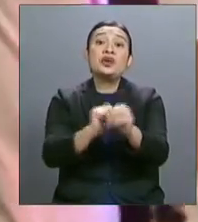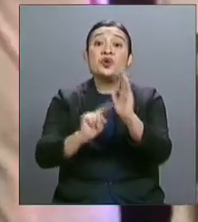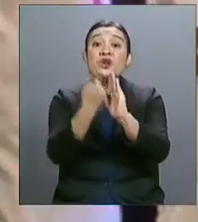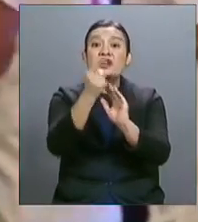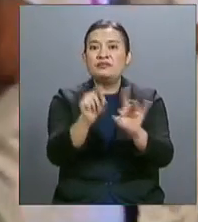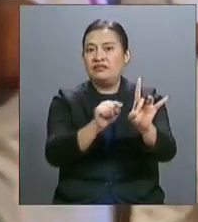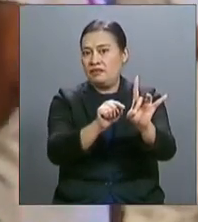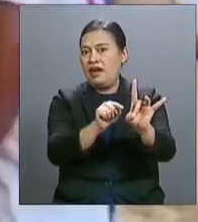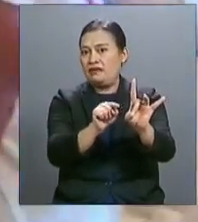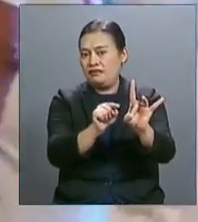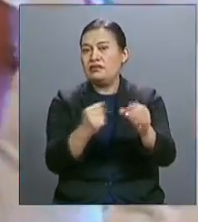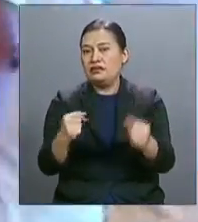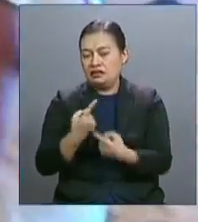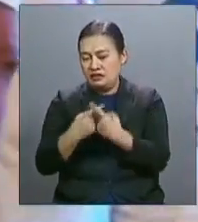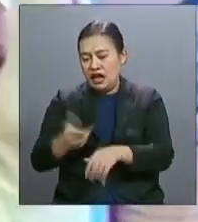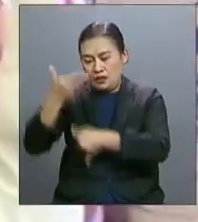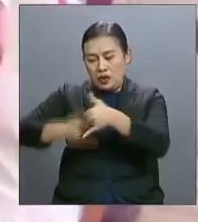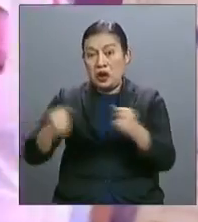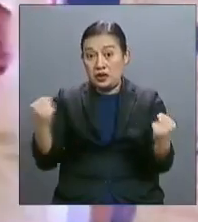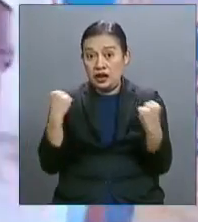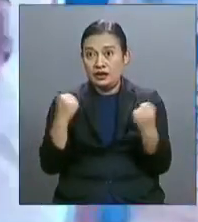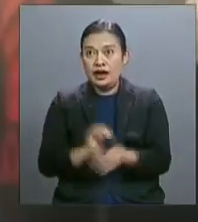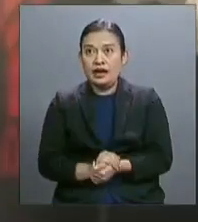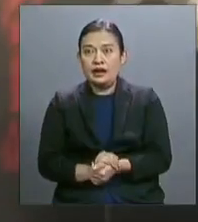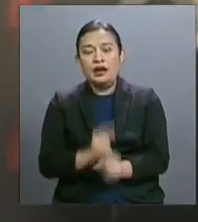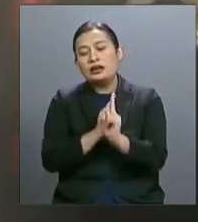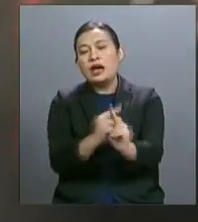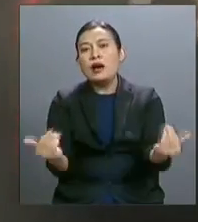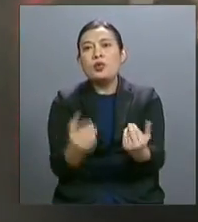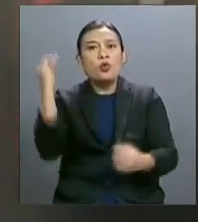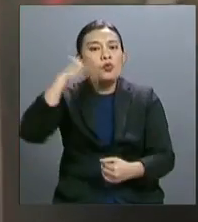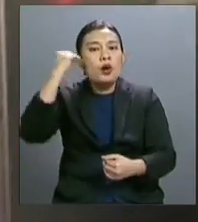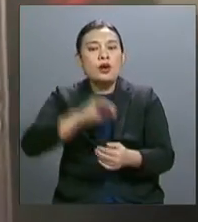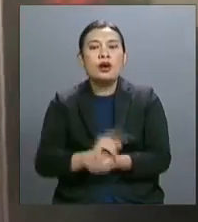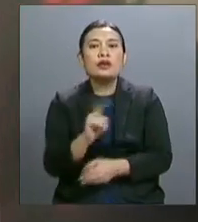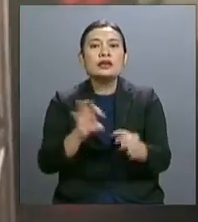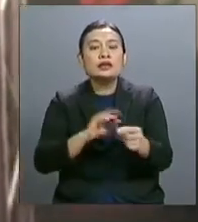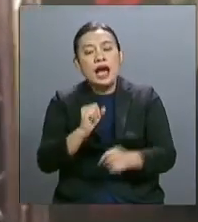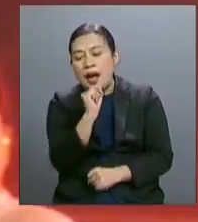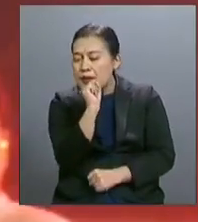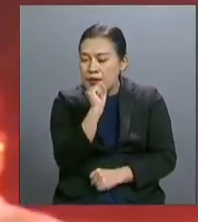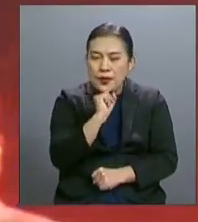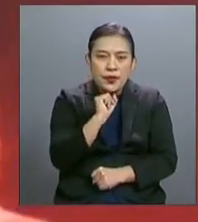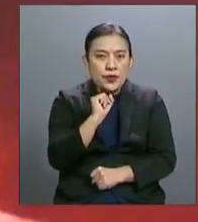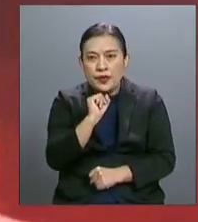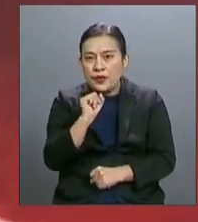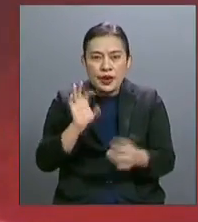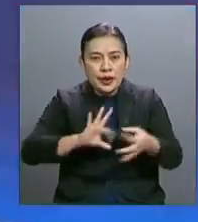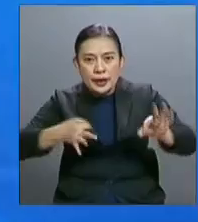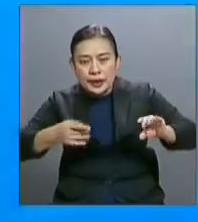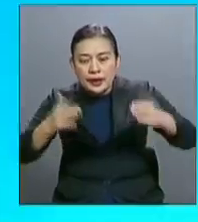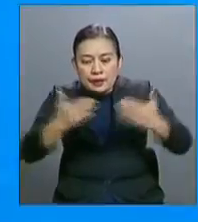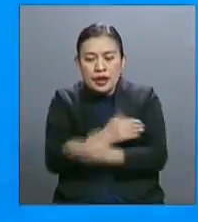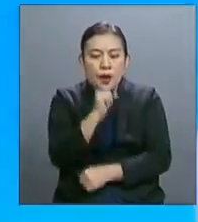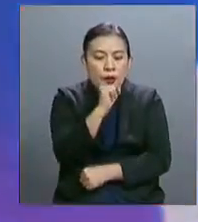ายุค่ะวางไม่ได้ก็ต้องขอติดตามลูกชายออกงานเป็นประจำจากพระเอกลิเกสู่นักร้องลูกทุ่งและตลกอาชีพจนถึงช่วงท้